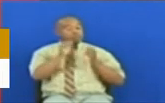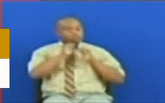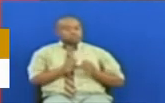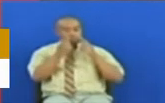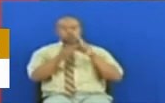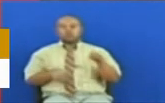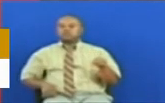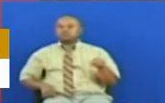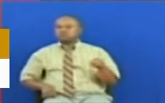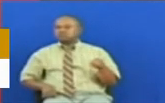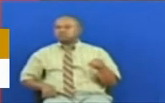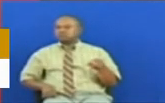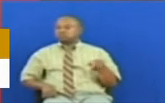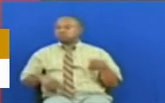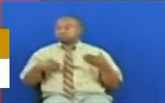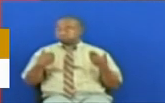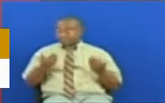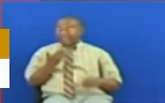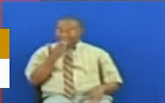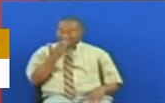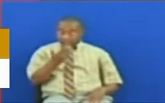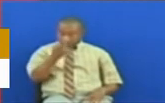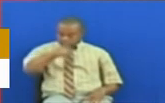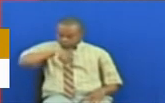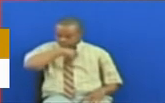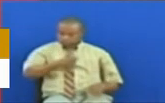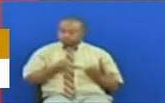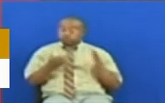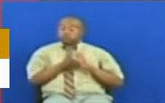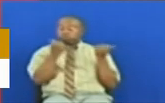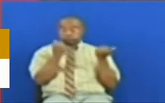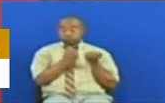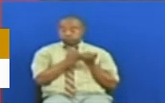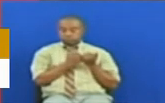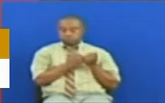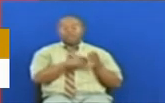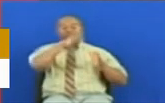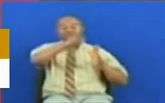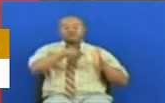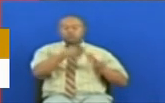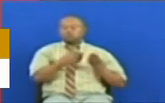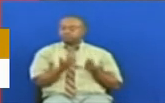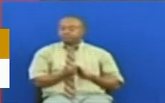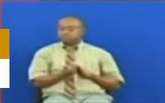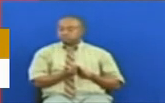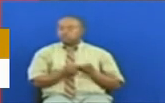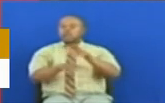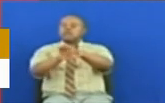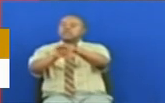tukaliendea nchi yetu sasa iwe na viwanda vya kuchakata samaki. Sasa ukiangalia kauli